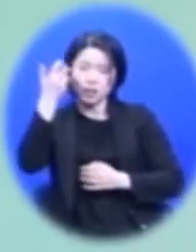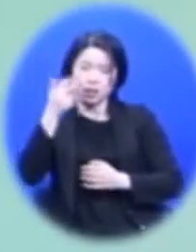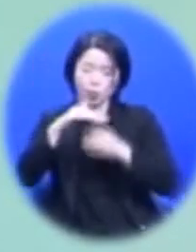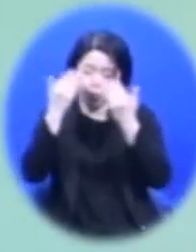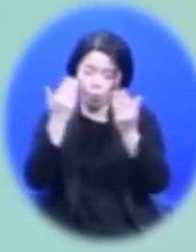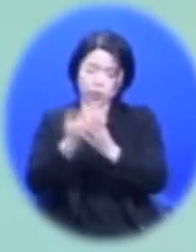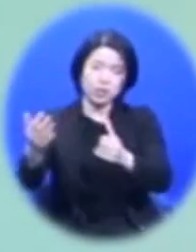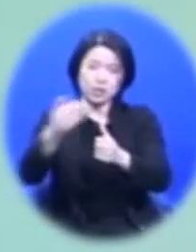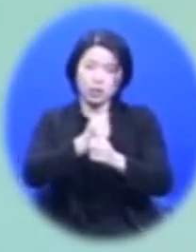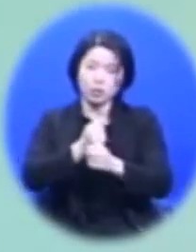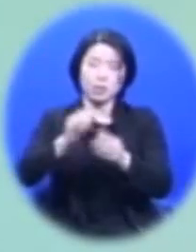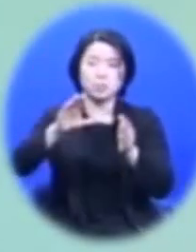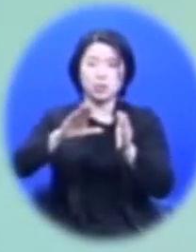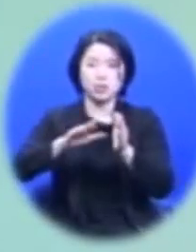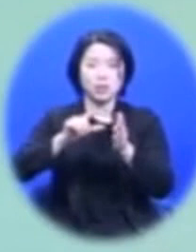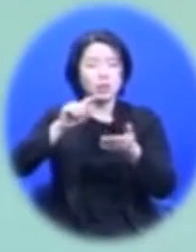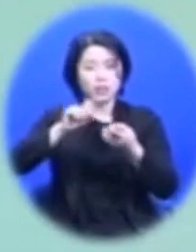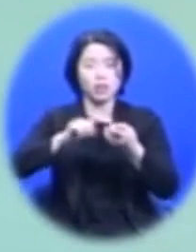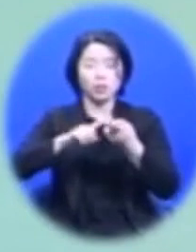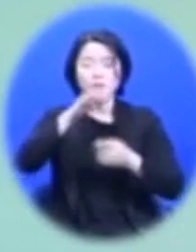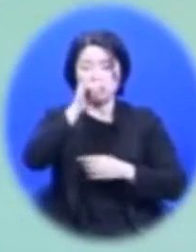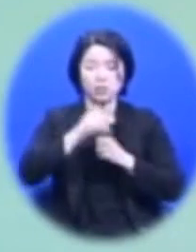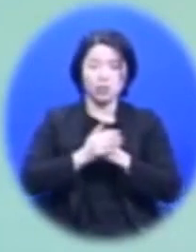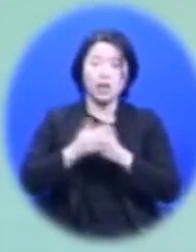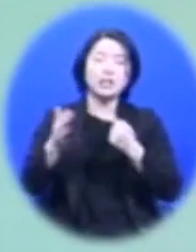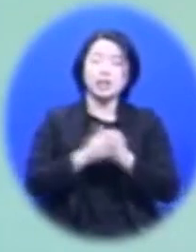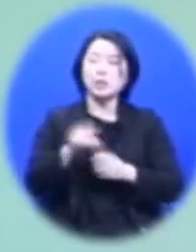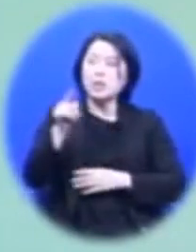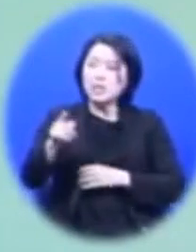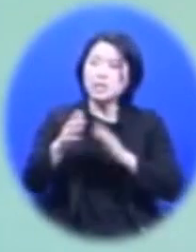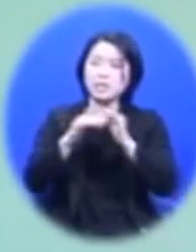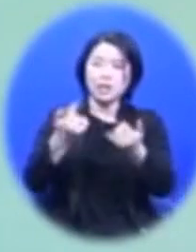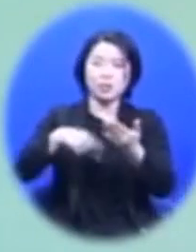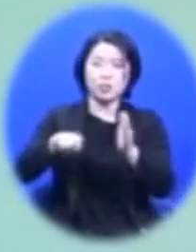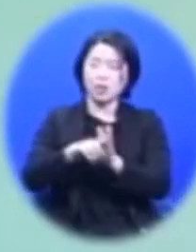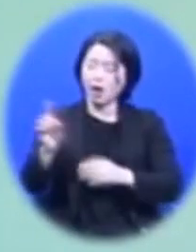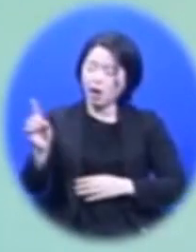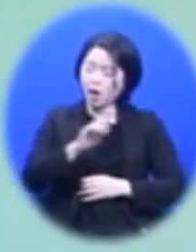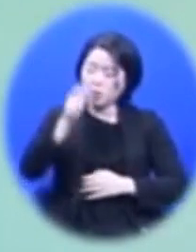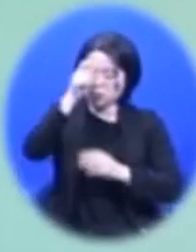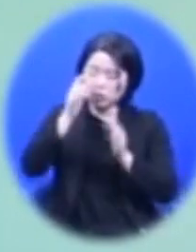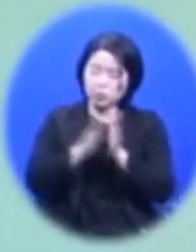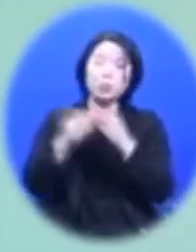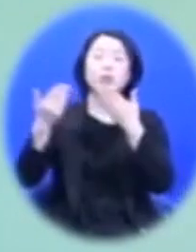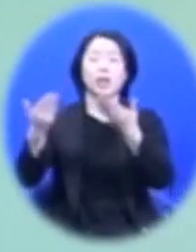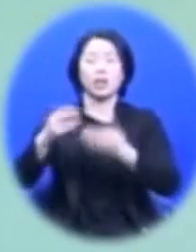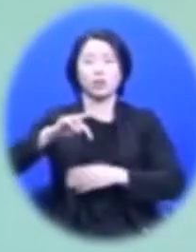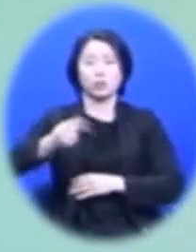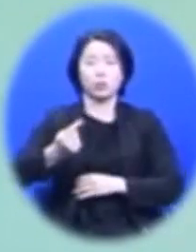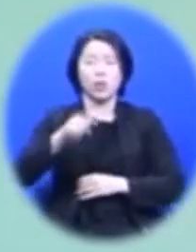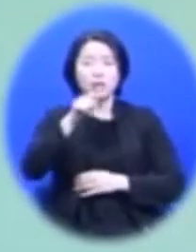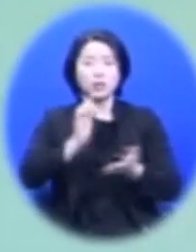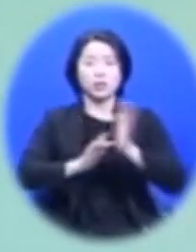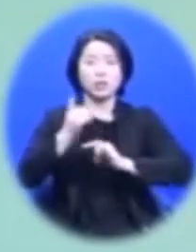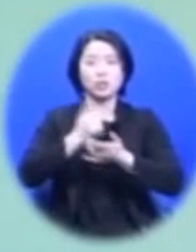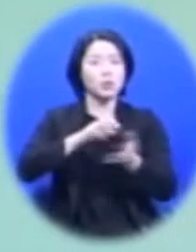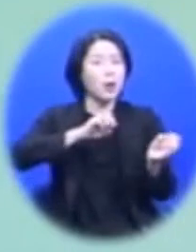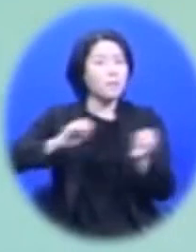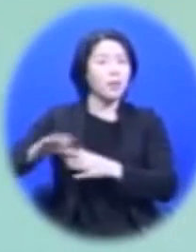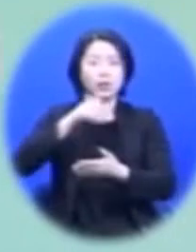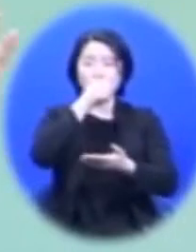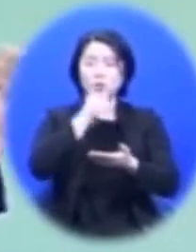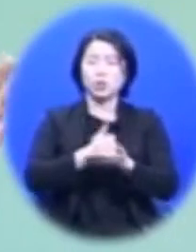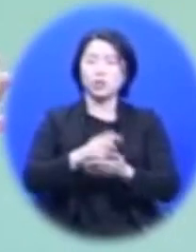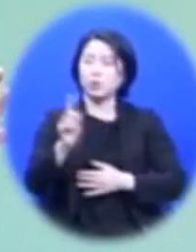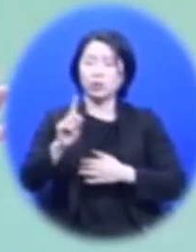사로잡혀 있는 상태에 있습니다. 그래서 이 사람들을 위해서는 아무리 기도해도 그 예수님을 버린 죄는